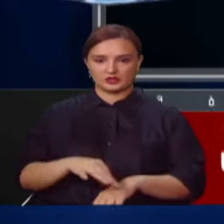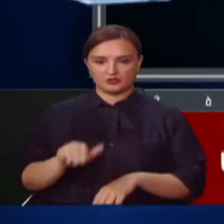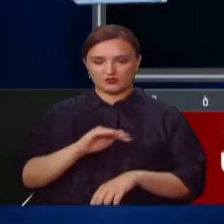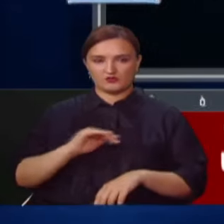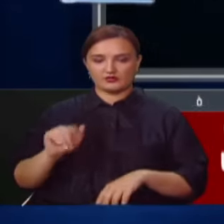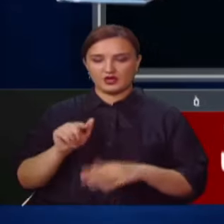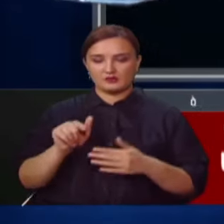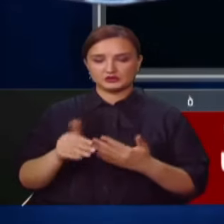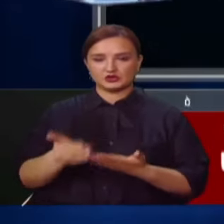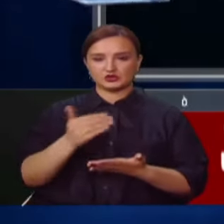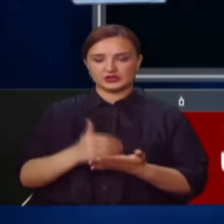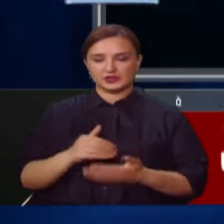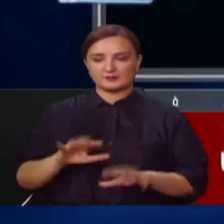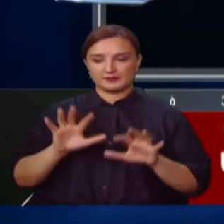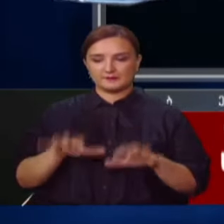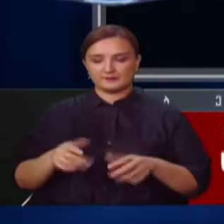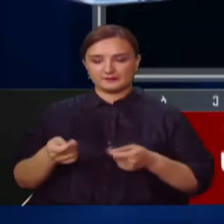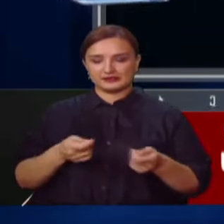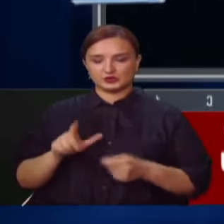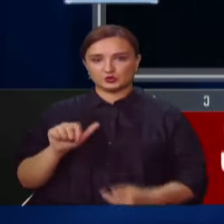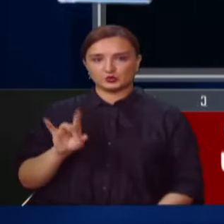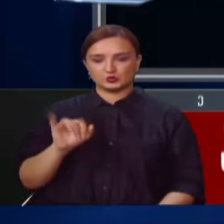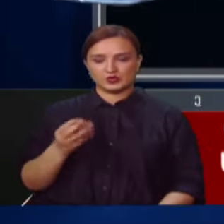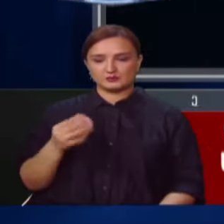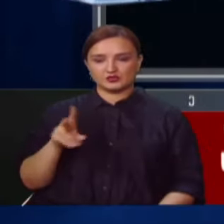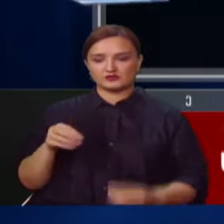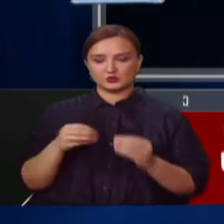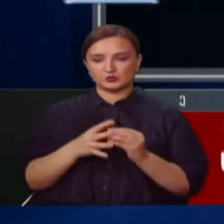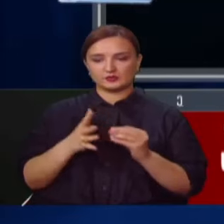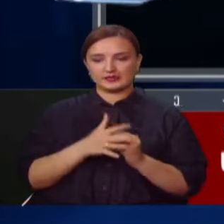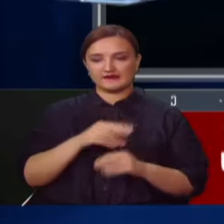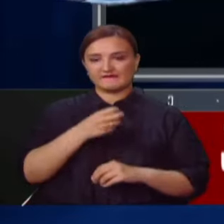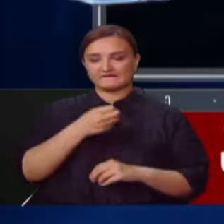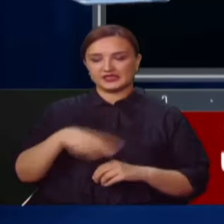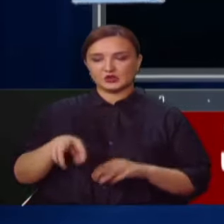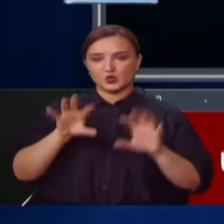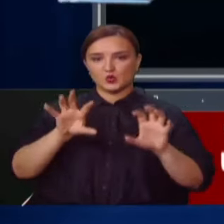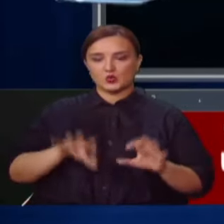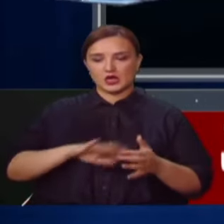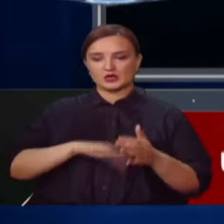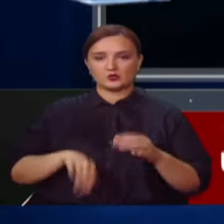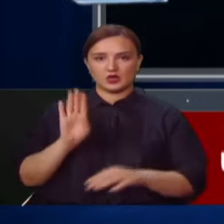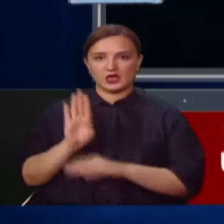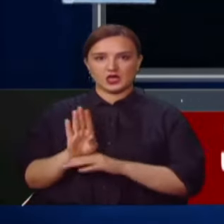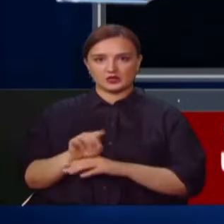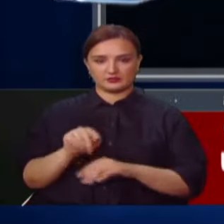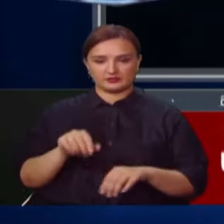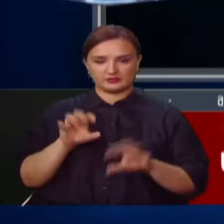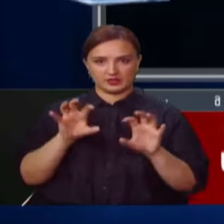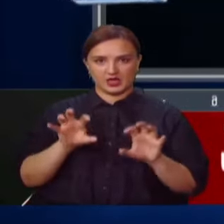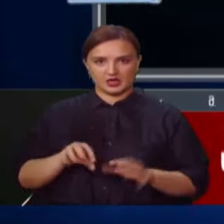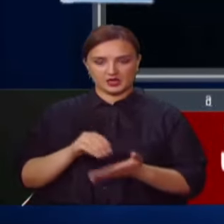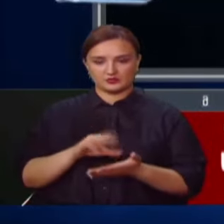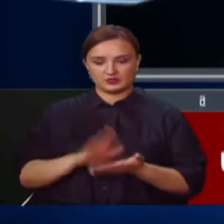რომლის შედეგებიც პრეზიდენტმა სალომე ზურაბიშვილმა 15 ივლისის უკანონო განკარგულებით დააკანონა.